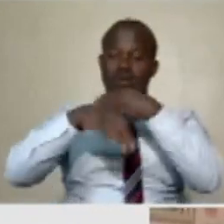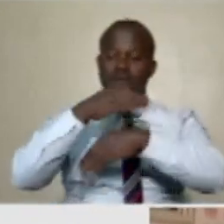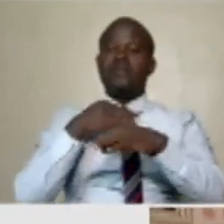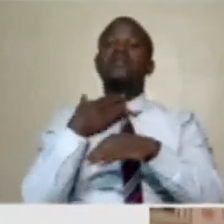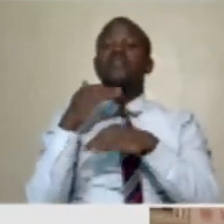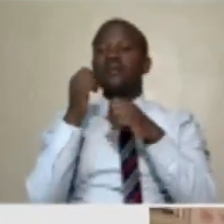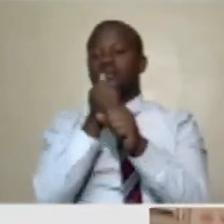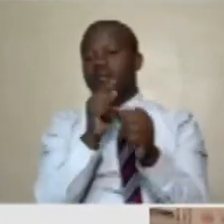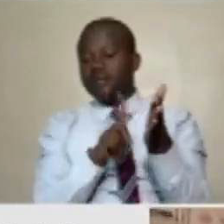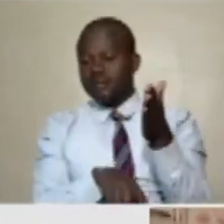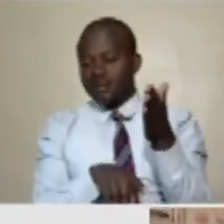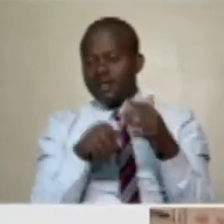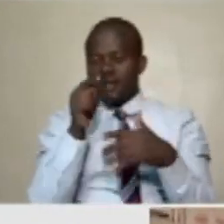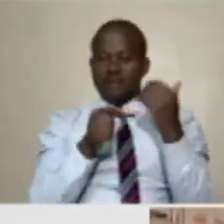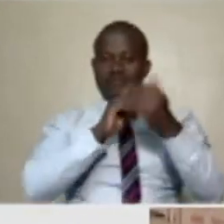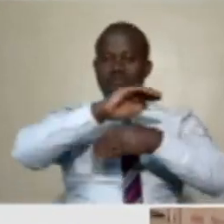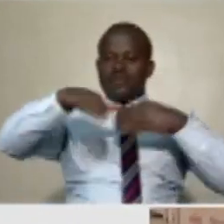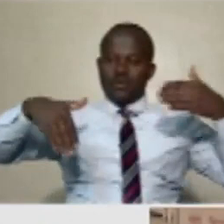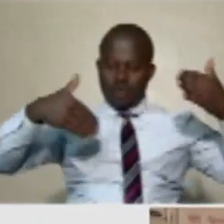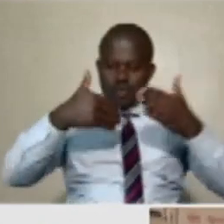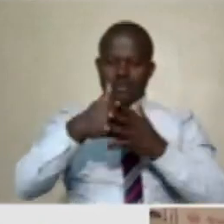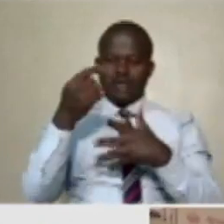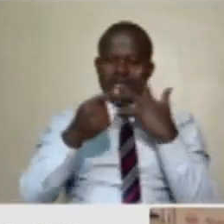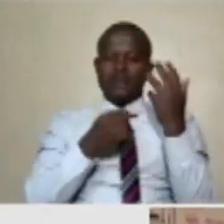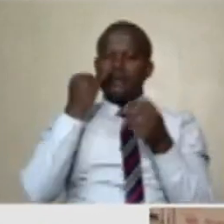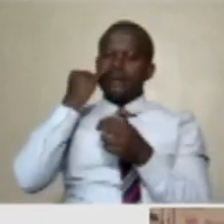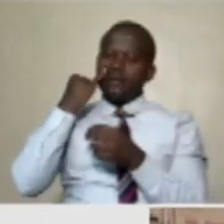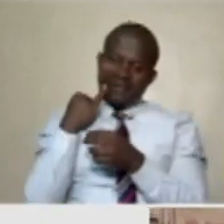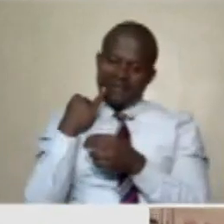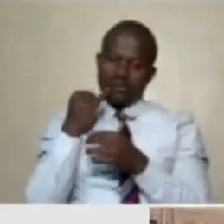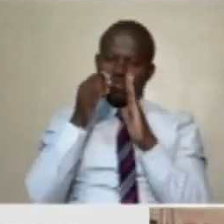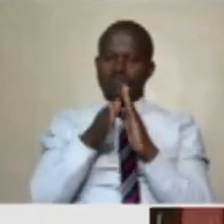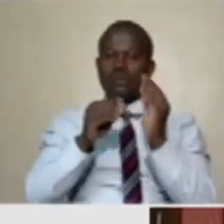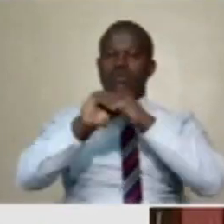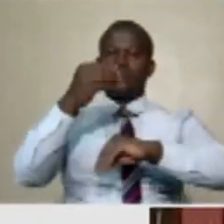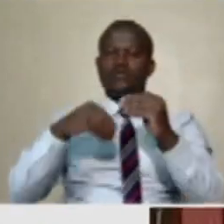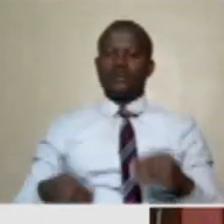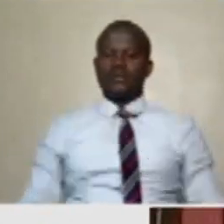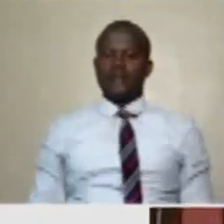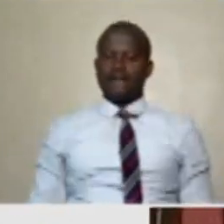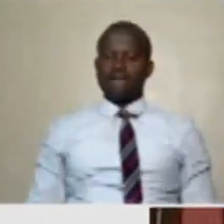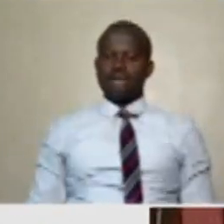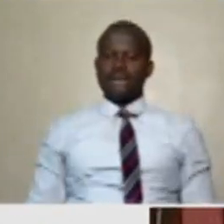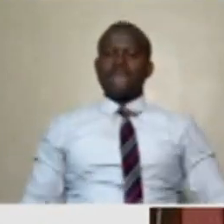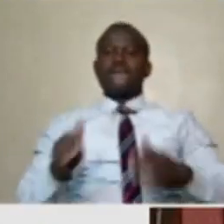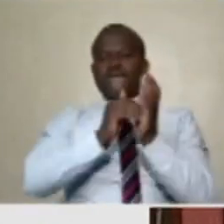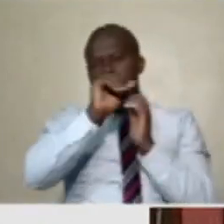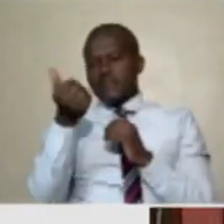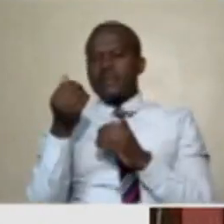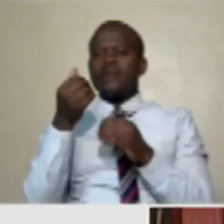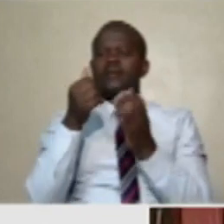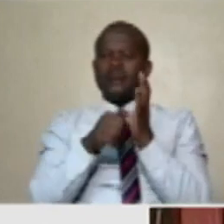bashaka kugira iki. Ibi bintu byose usanga ari ibintu bikomeye ku muntu w'umucuruzi. None ikindi kibazo kindi gikomeye